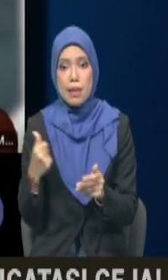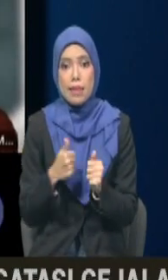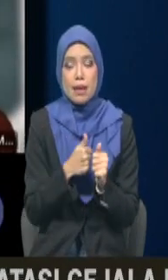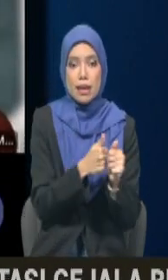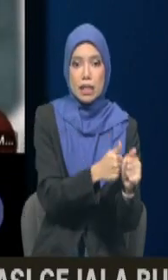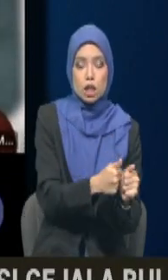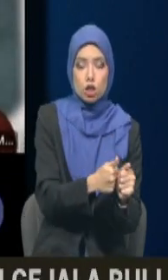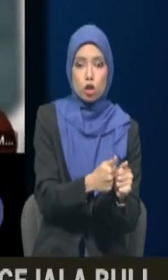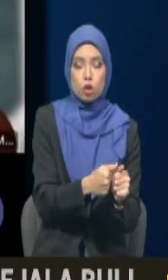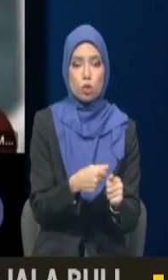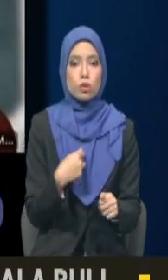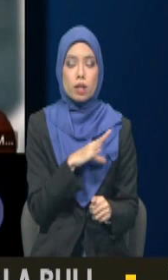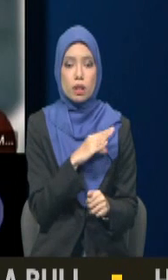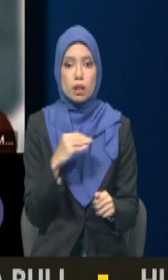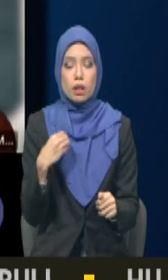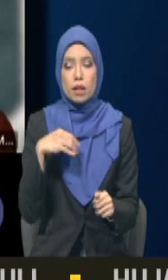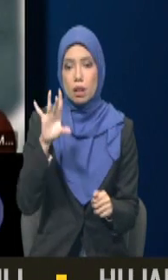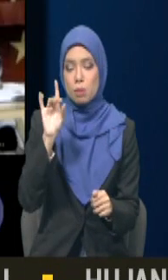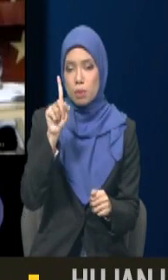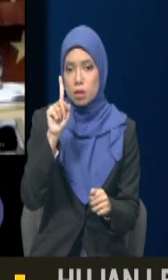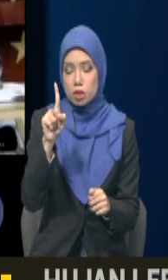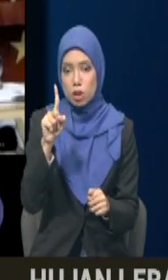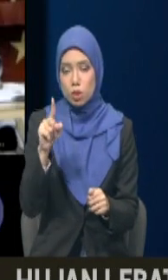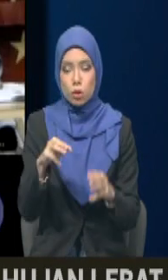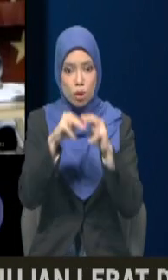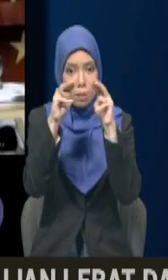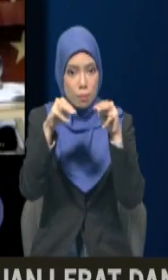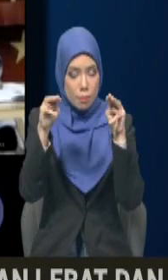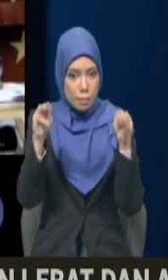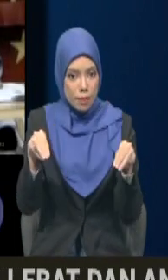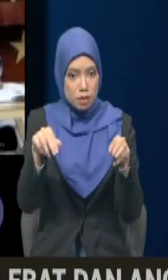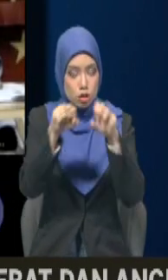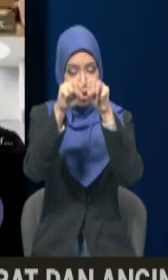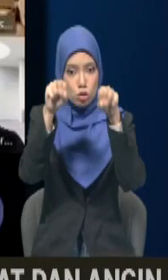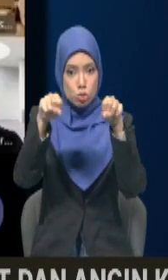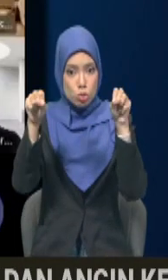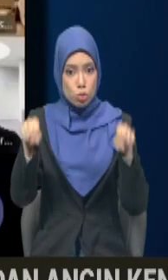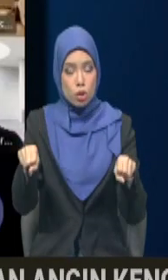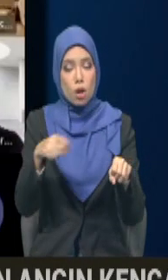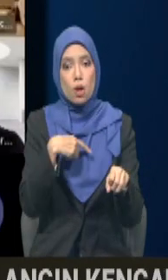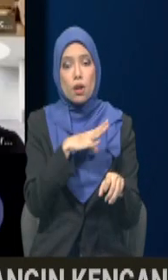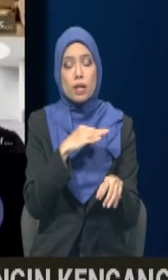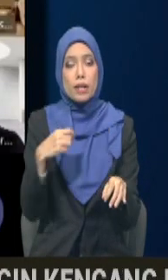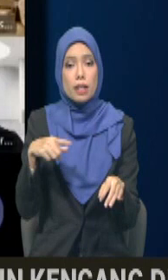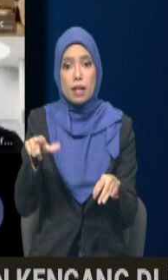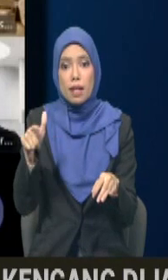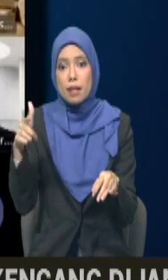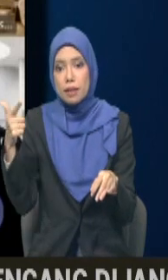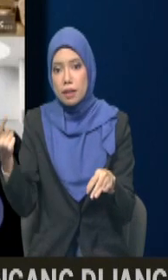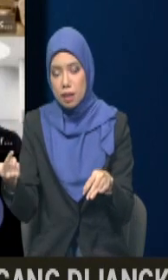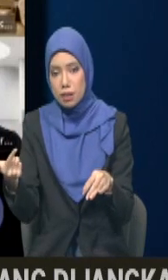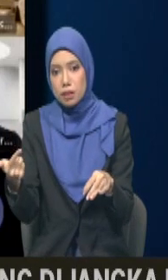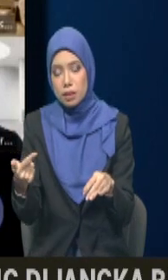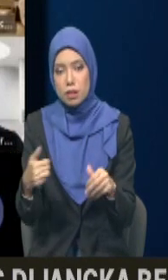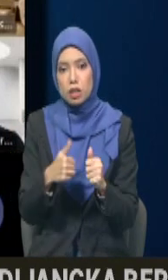jemaah daripada 81 buah masjid termasuk Surau dan Balai ibadat seluruh negara serta warga Kementerian hal ehwal